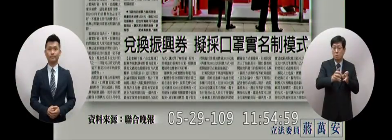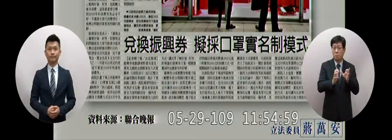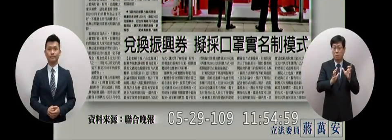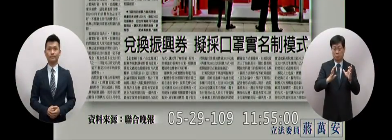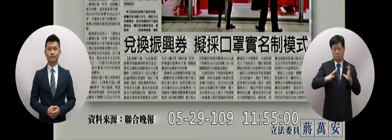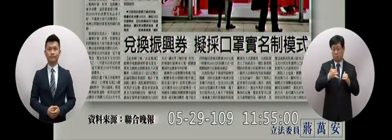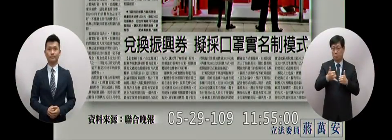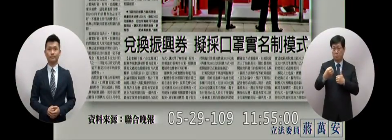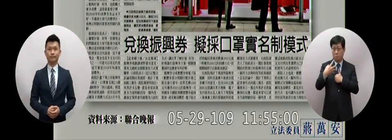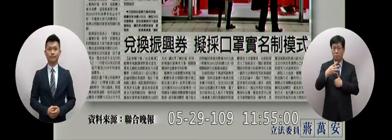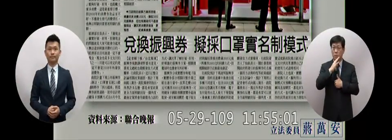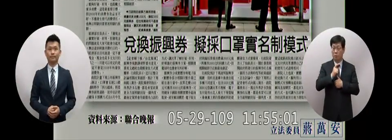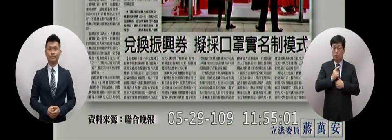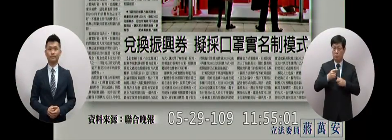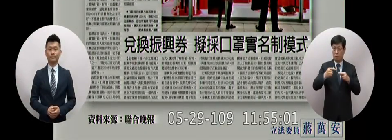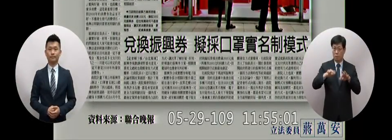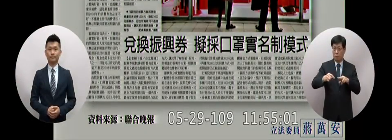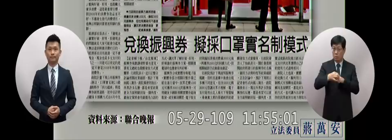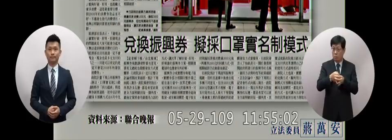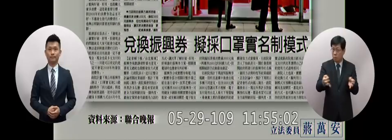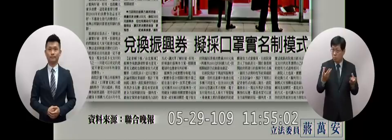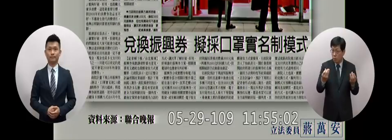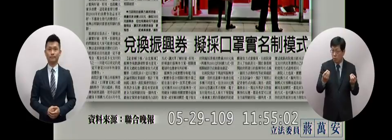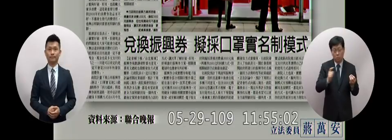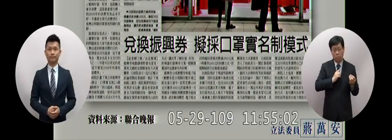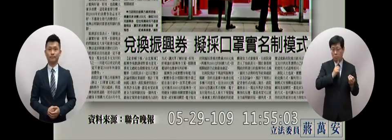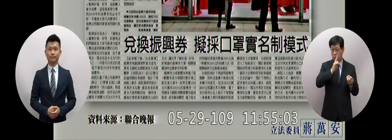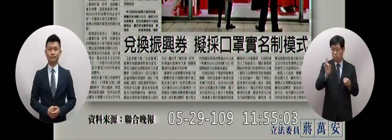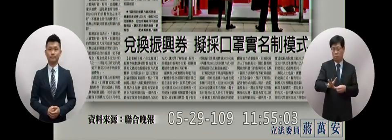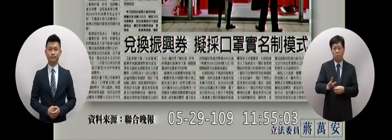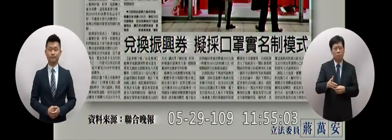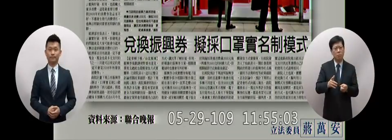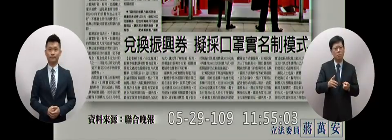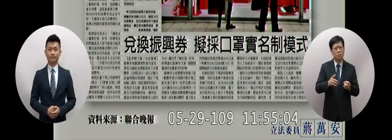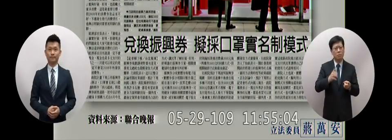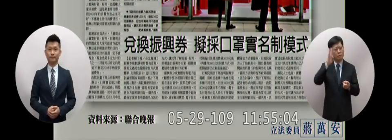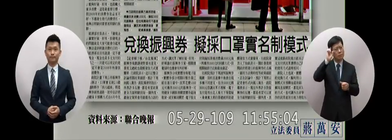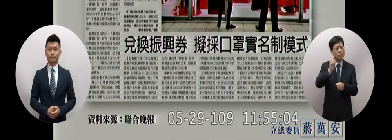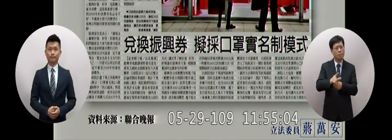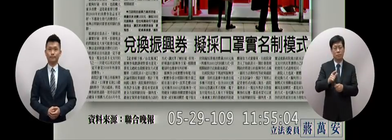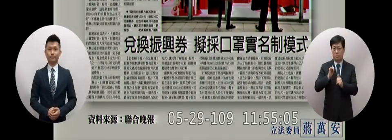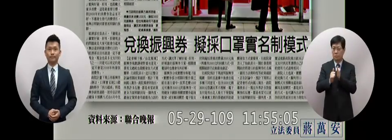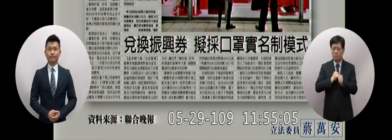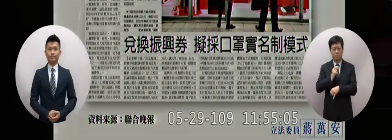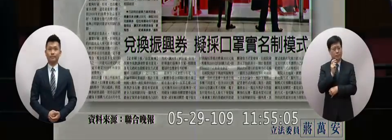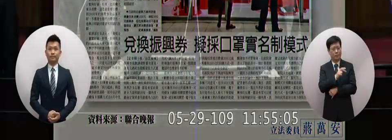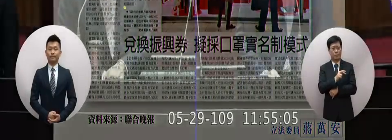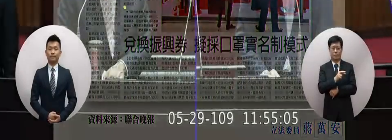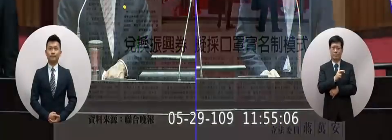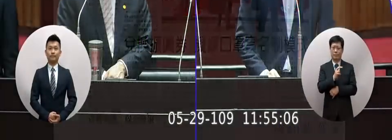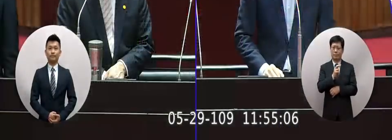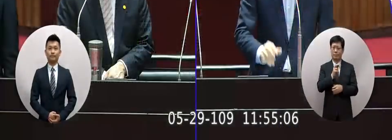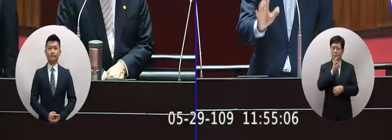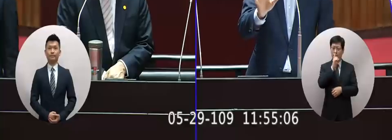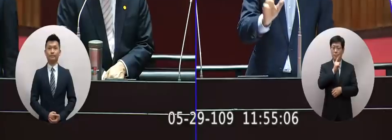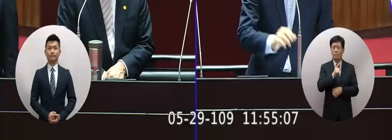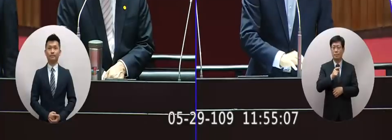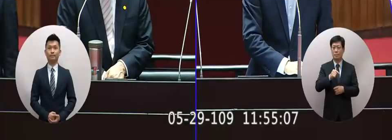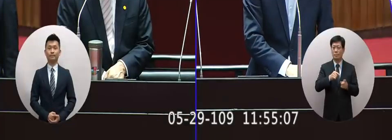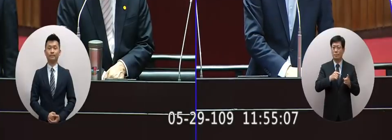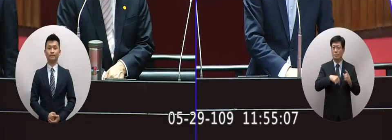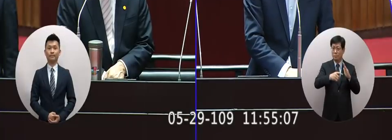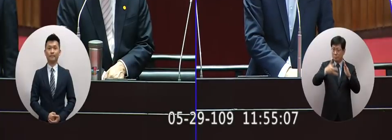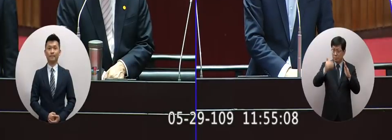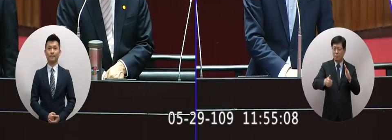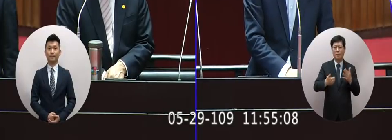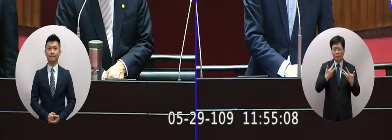说，没说过不发现金啊，何其荒谬啊！民众看在眼里的，院长